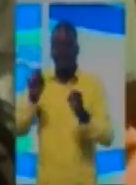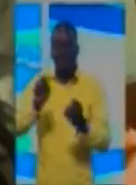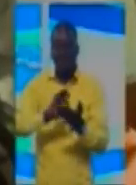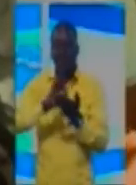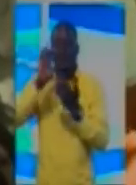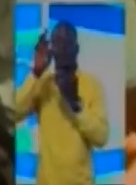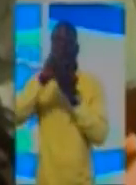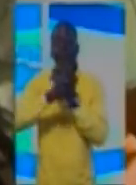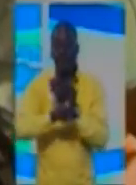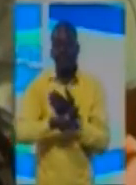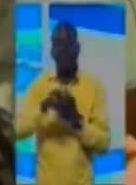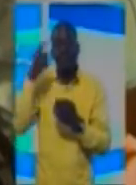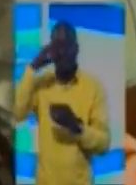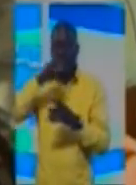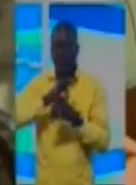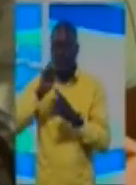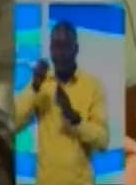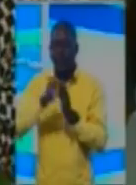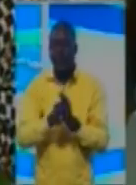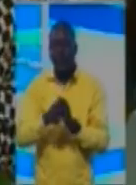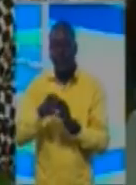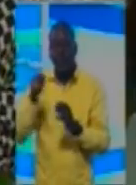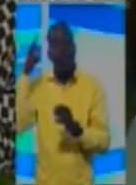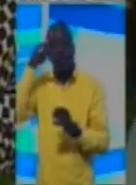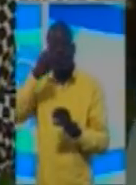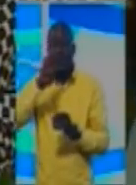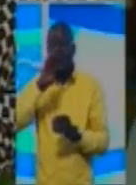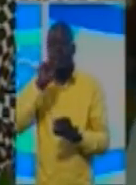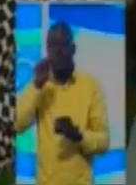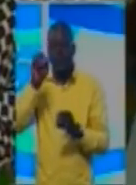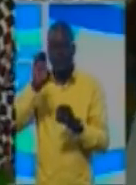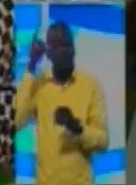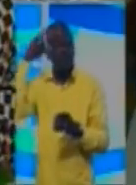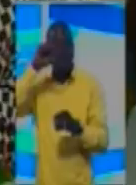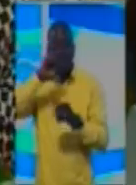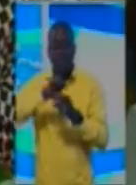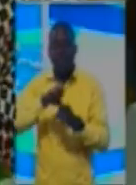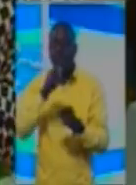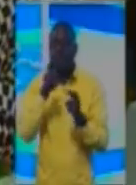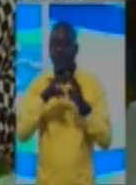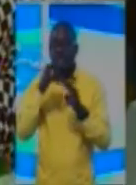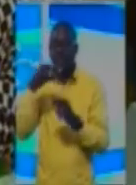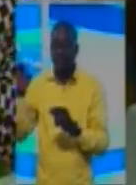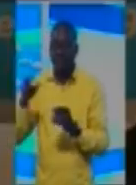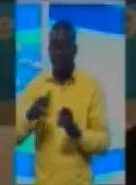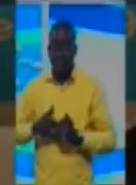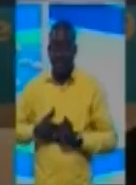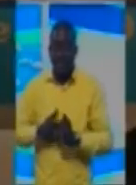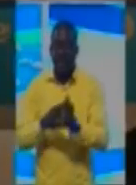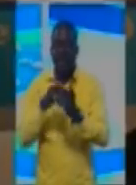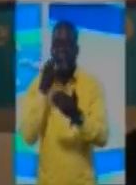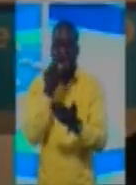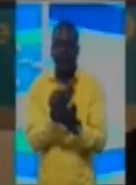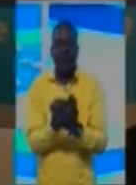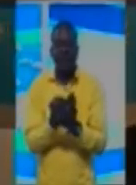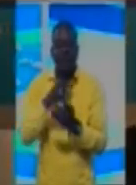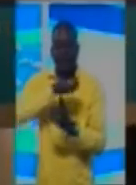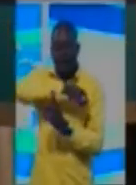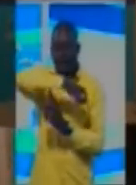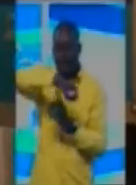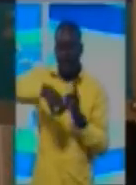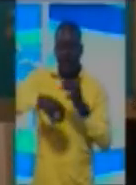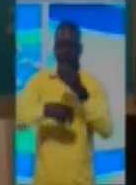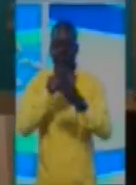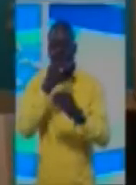Jatropha Kirka comme source de biocarburant au Burkina Faso. Un projet qui bénéficie de l'accompagnement du Fonds pour l'environnement mondial et